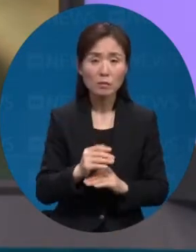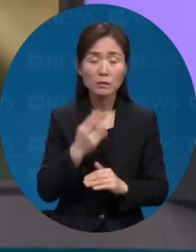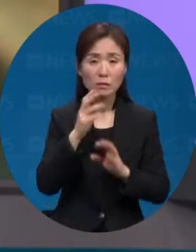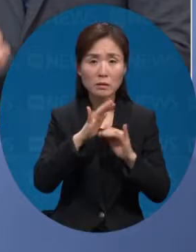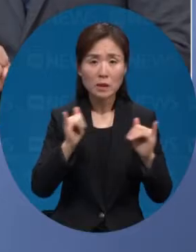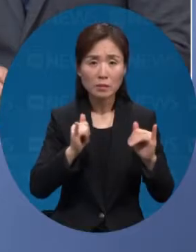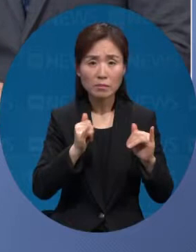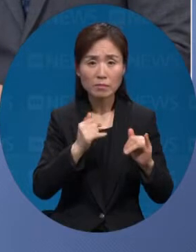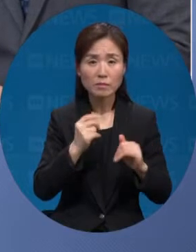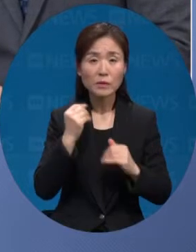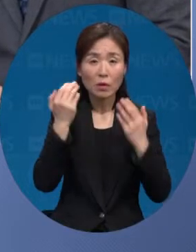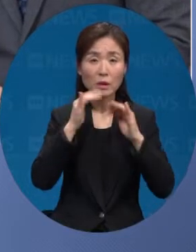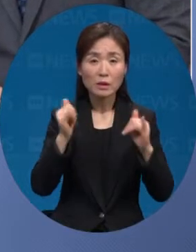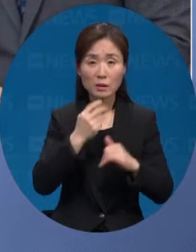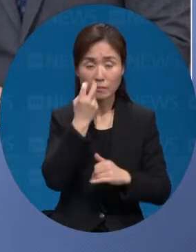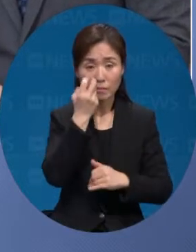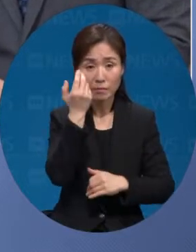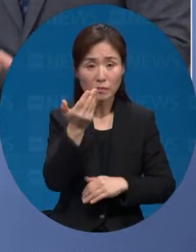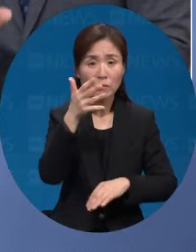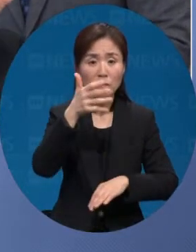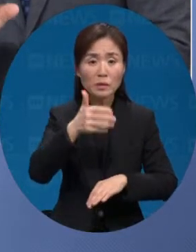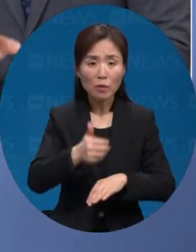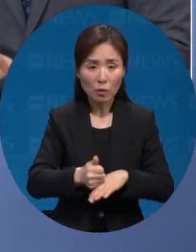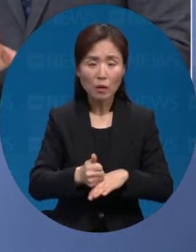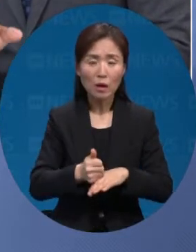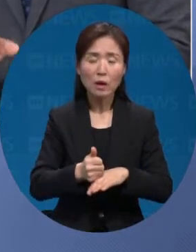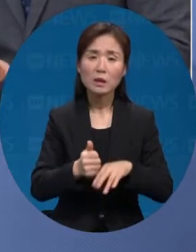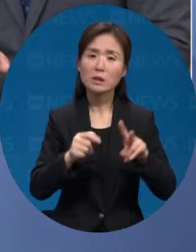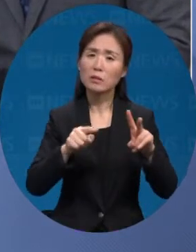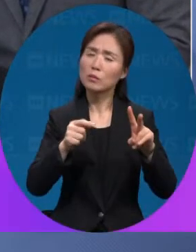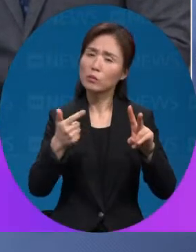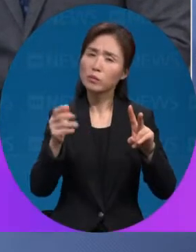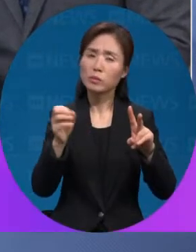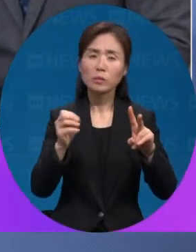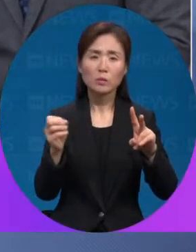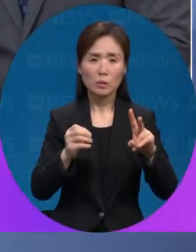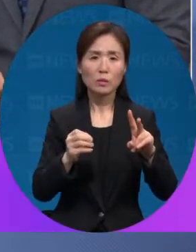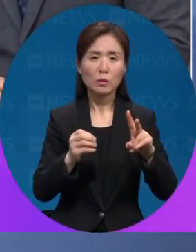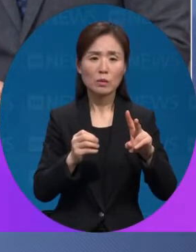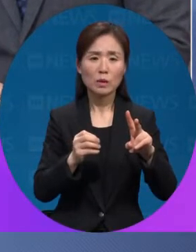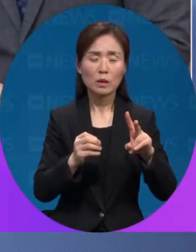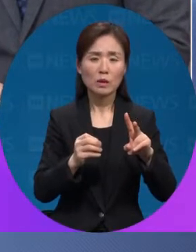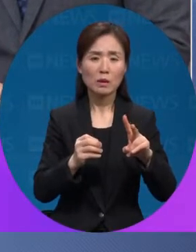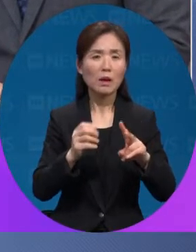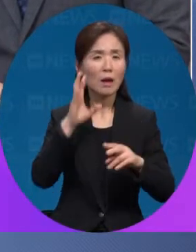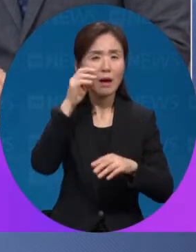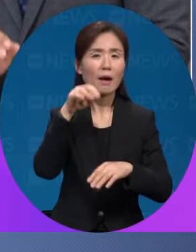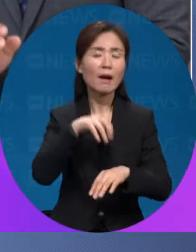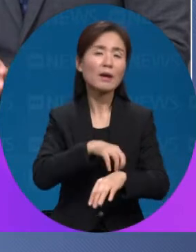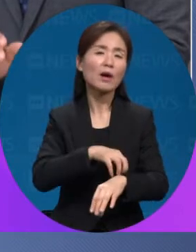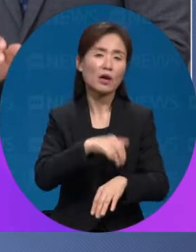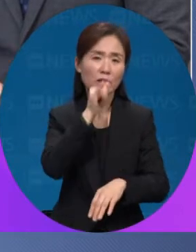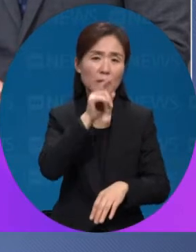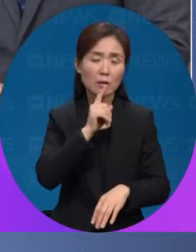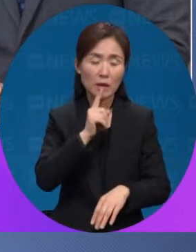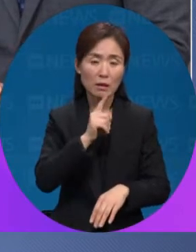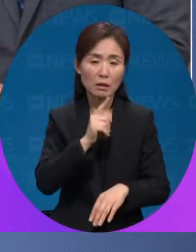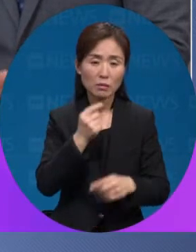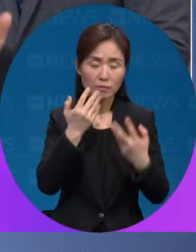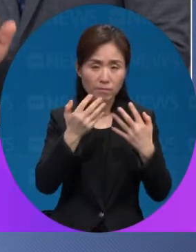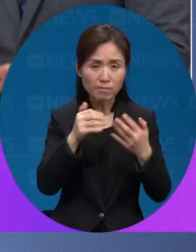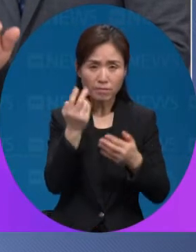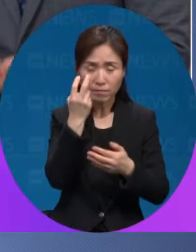땅콩 알레르기가 있다고 답하겠습니다 이 가운데서 확실하게 알레르기 증상이 보고된 경우만 추려 떠니 1.8%